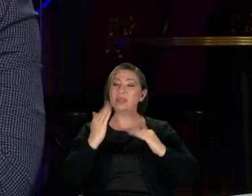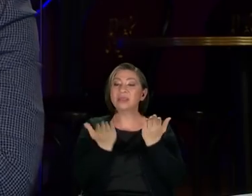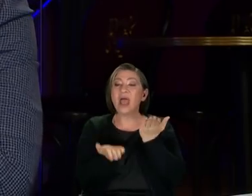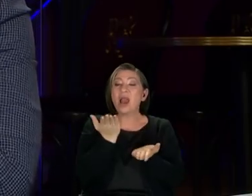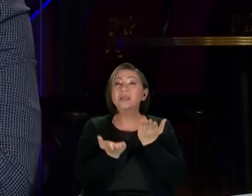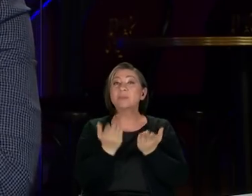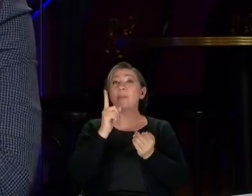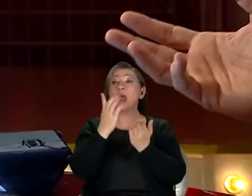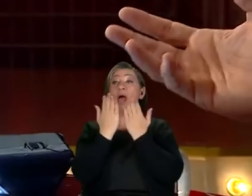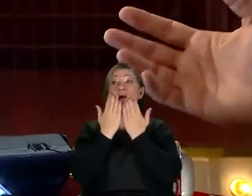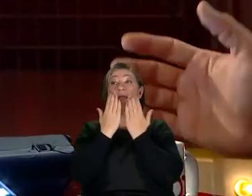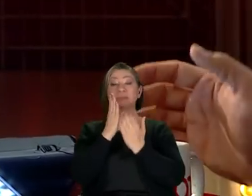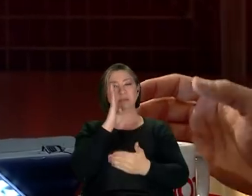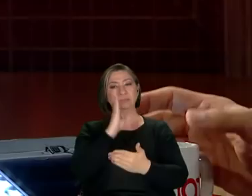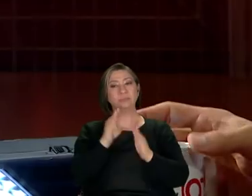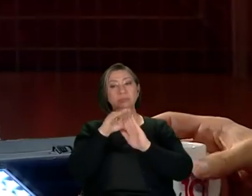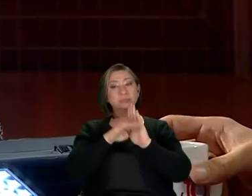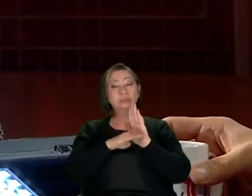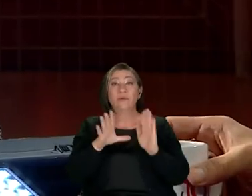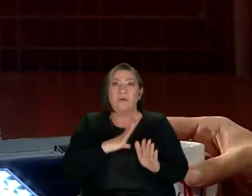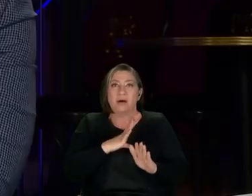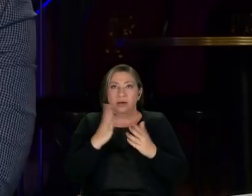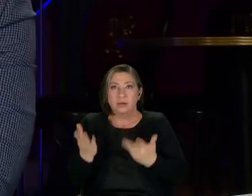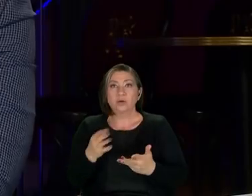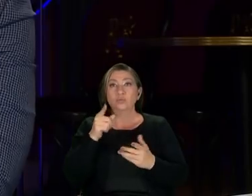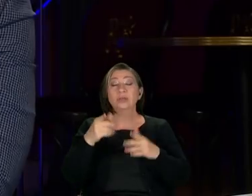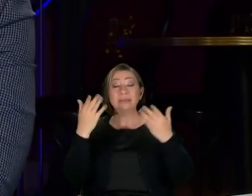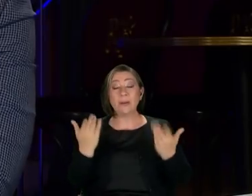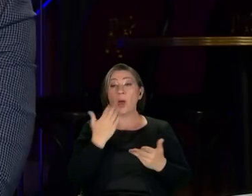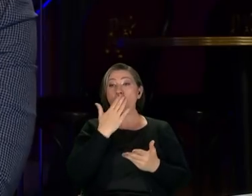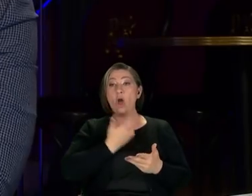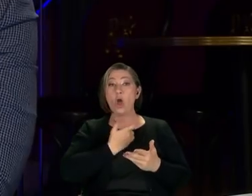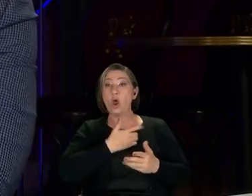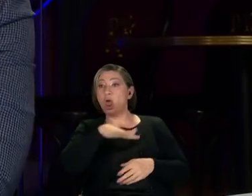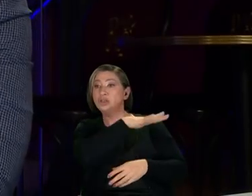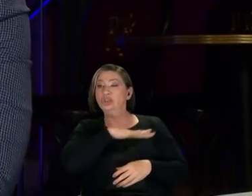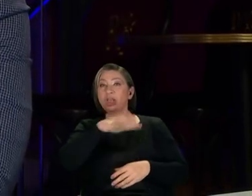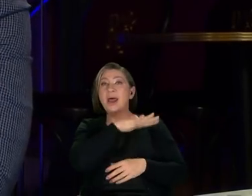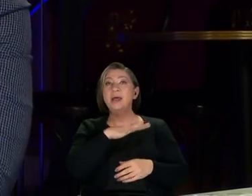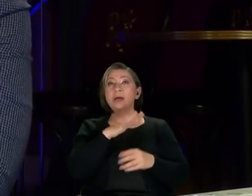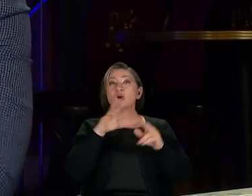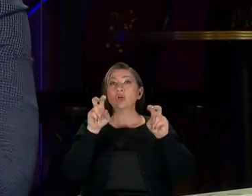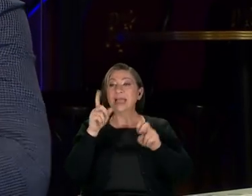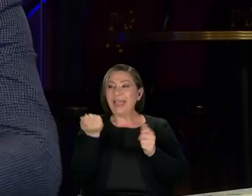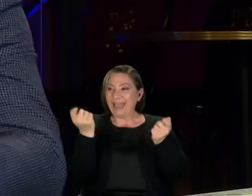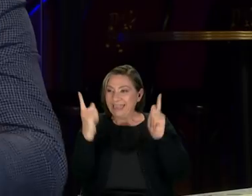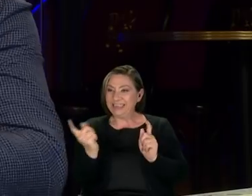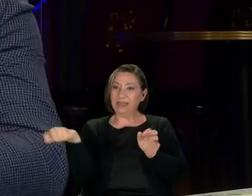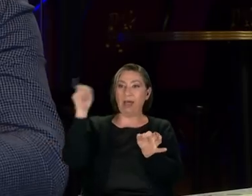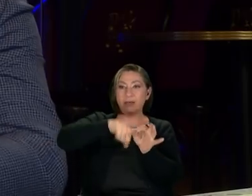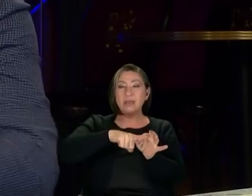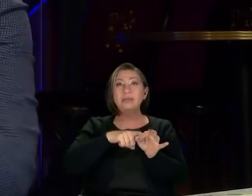ve akademik bir prensibi var, yapısı var. Burada tabii öğrenciler konusunda da biz ilk atandığımızda biraz böyle